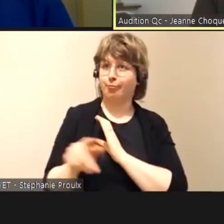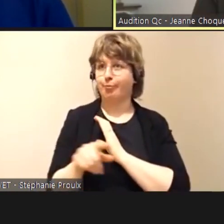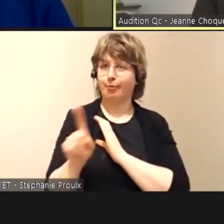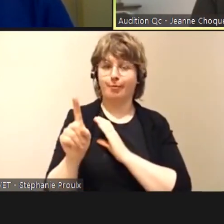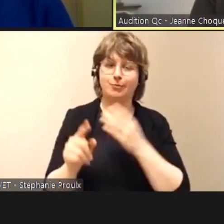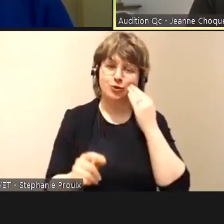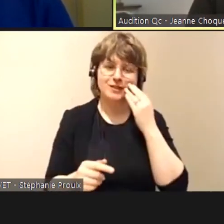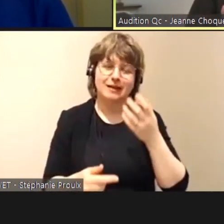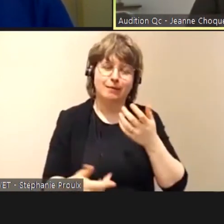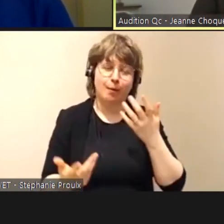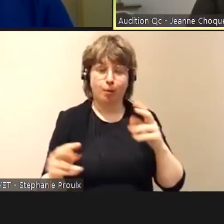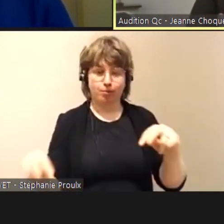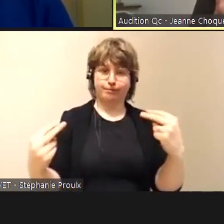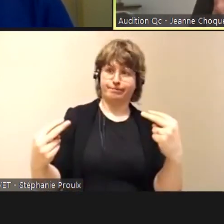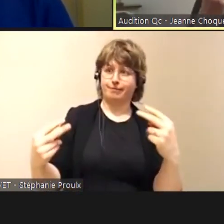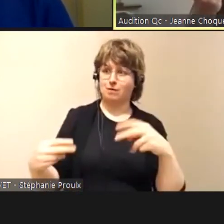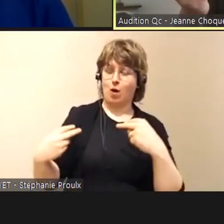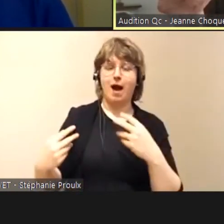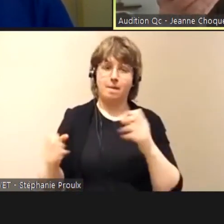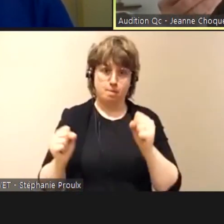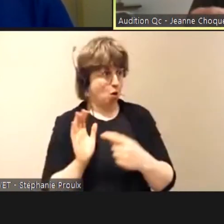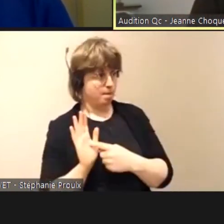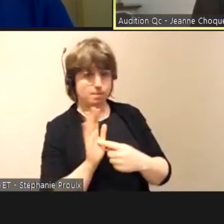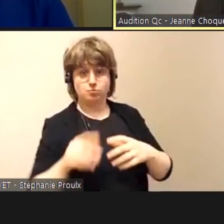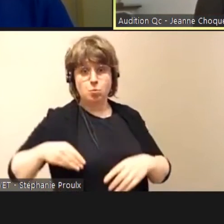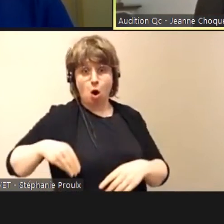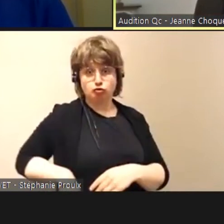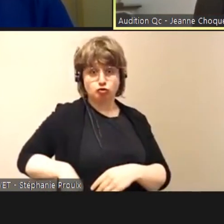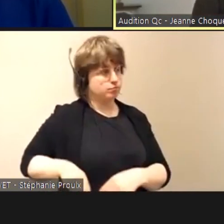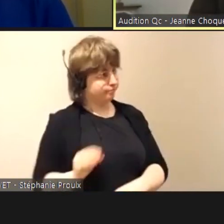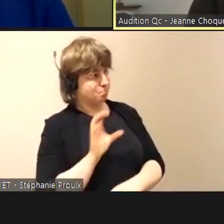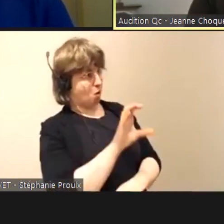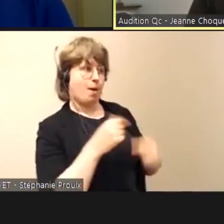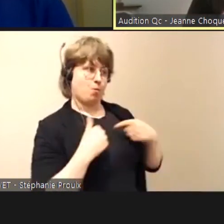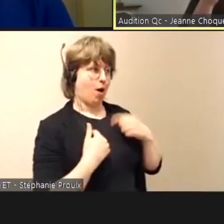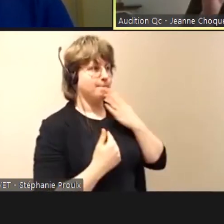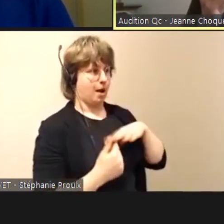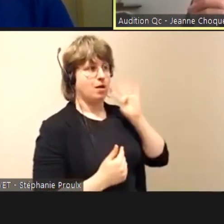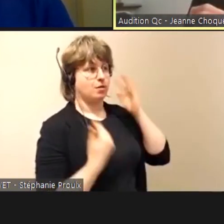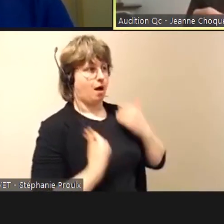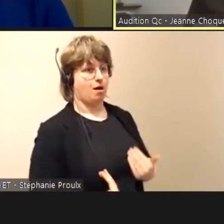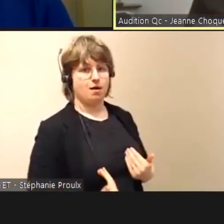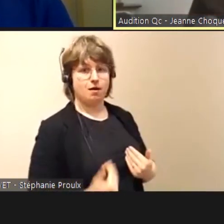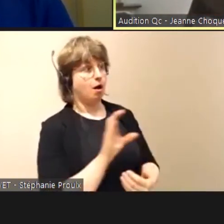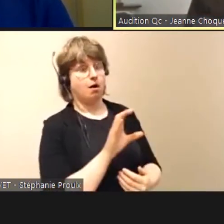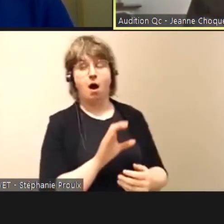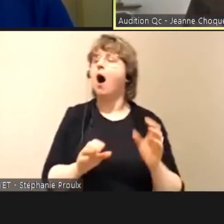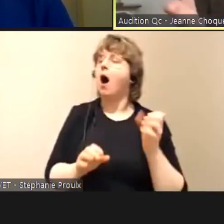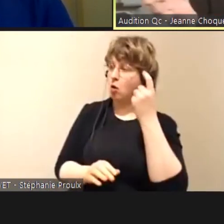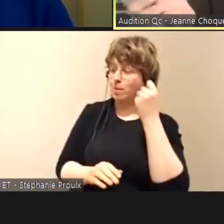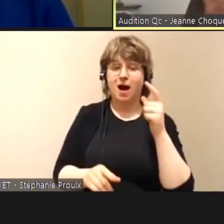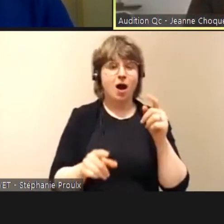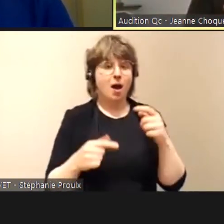ses poches, le montrer, et là, la personne sait qu'on a un problème auditif. On ne peut pas demander à quelqu'un de baisser